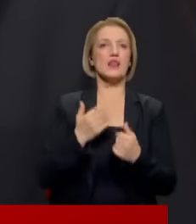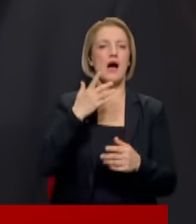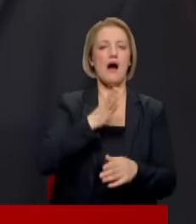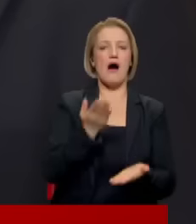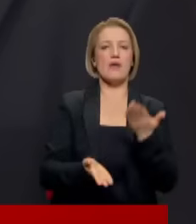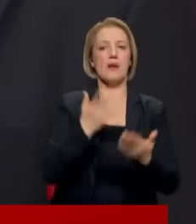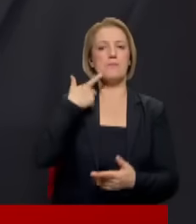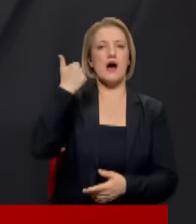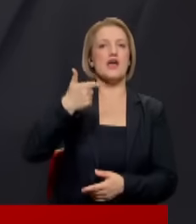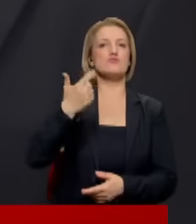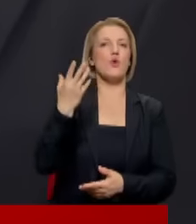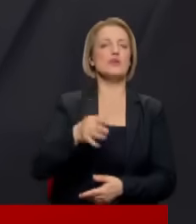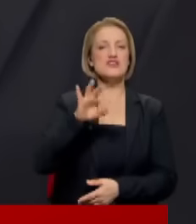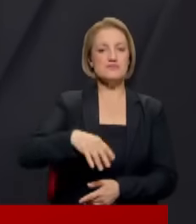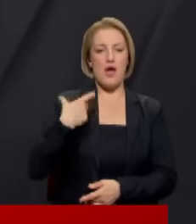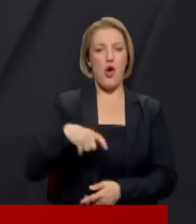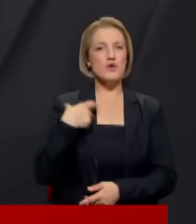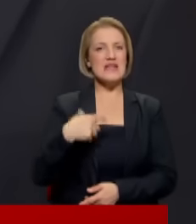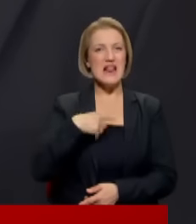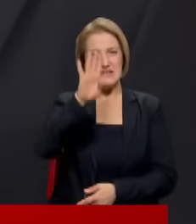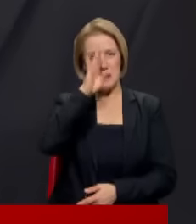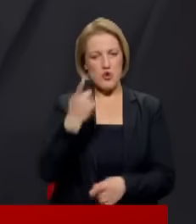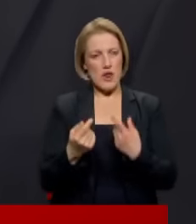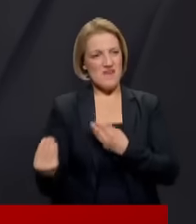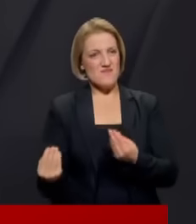oldu şimdi İstanbul özel